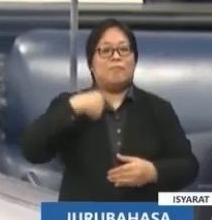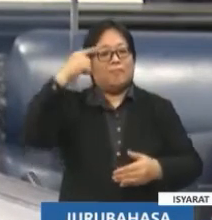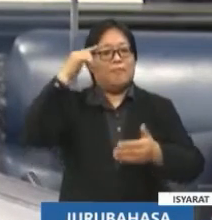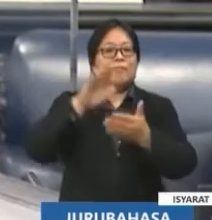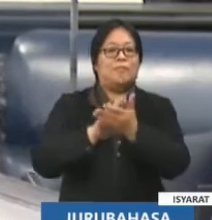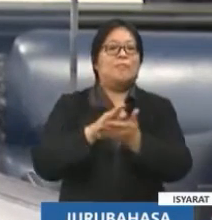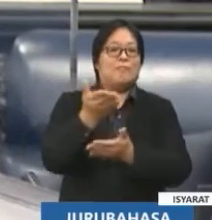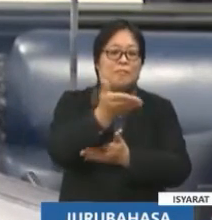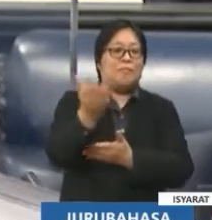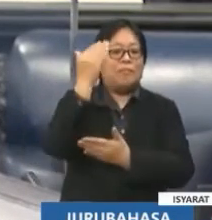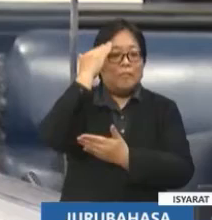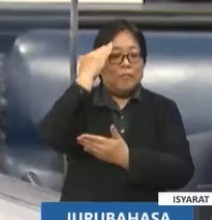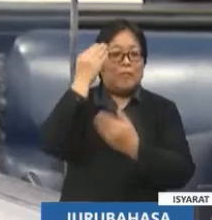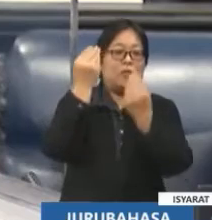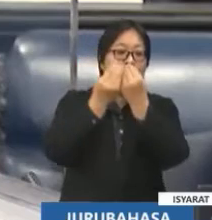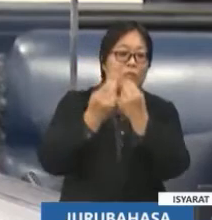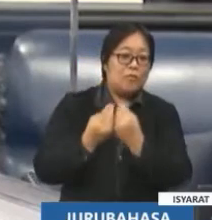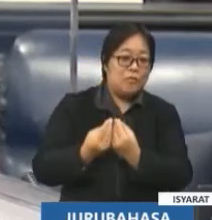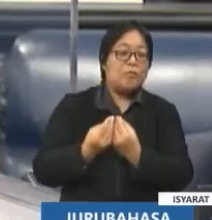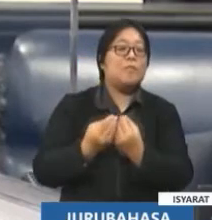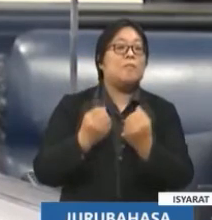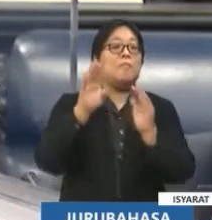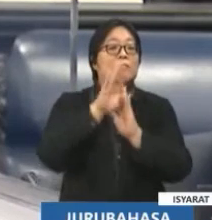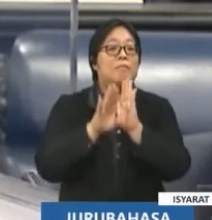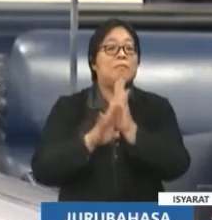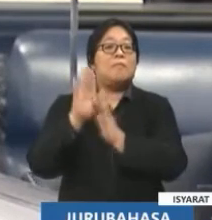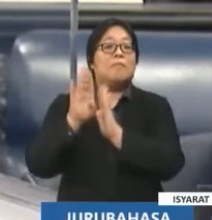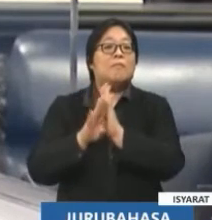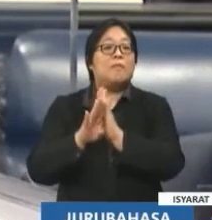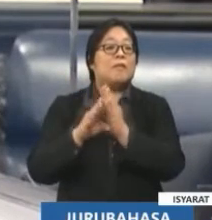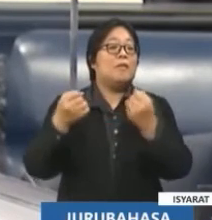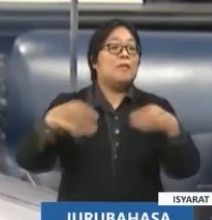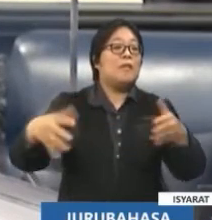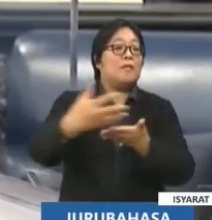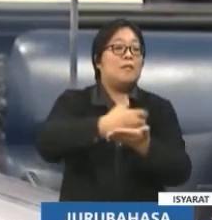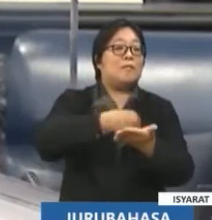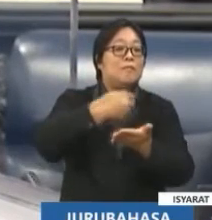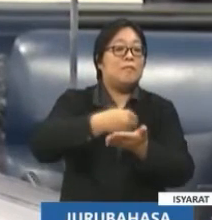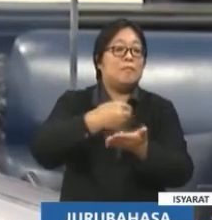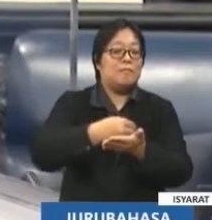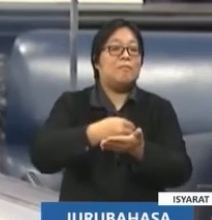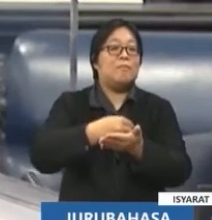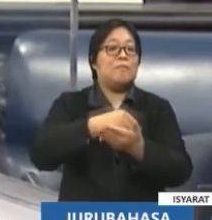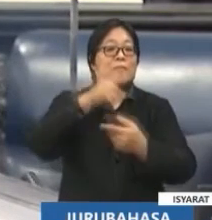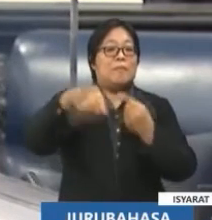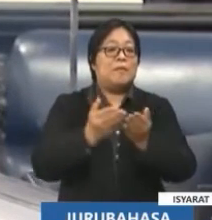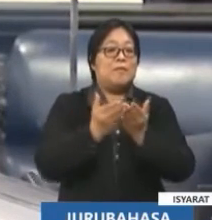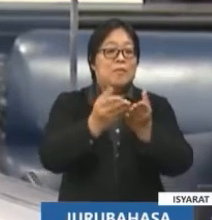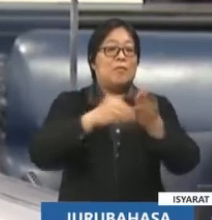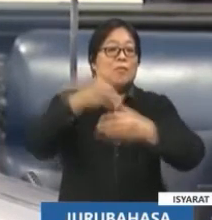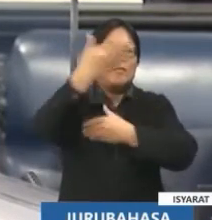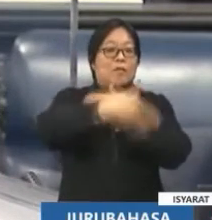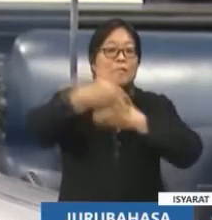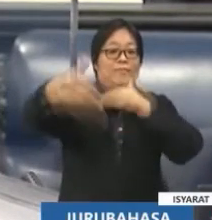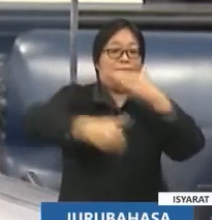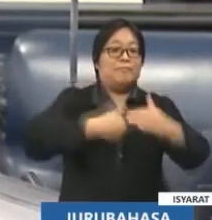memulai tahu wakaf bilangan Bapak billion yang telah kita kehilangan hasil pada penjumlahan nelayan asin juga sih